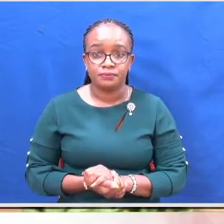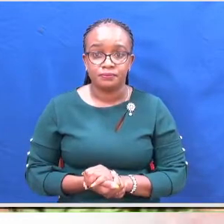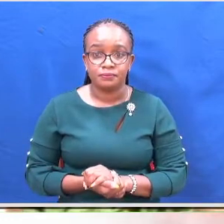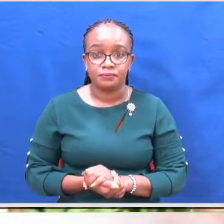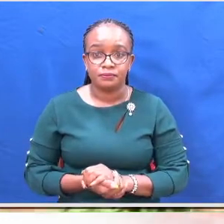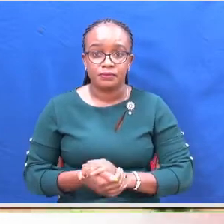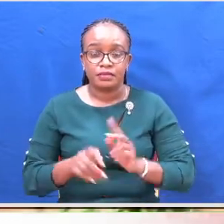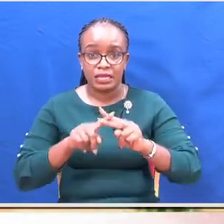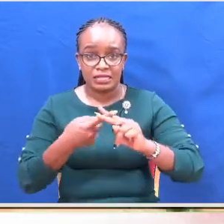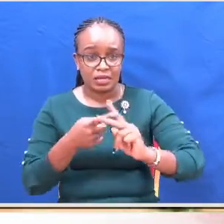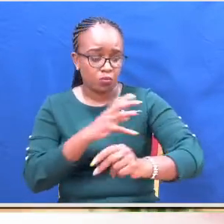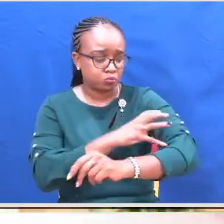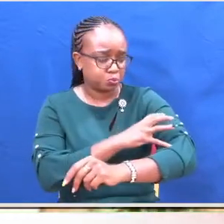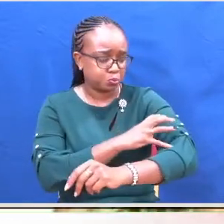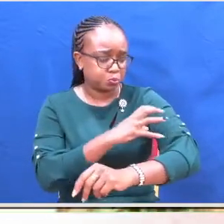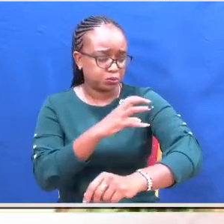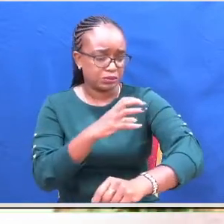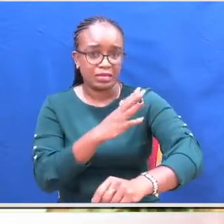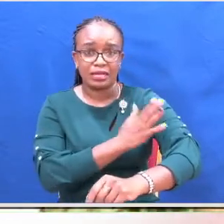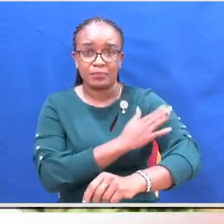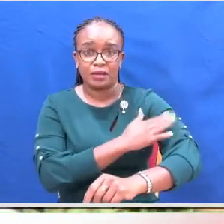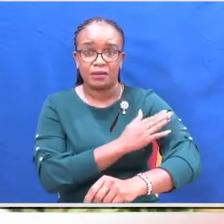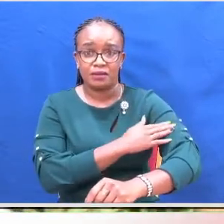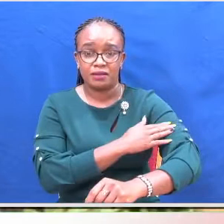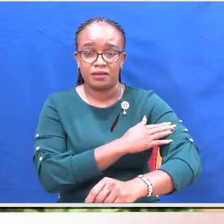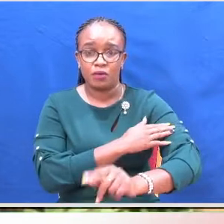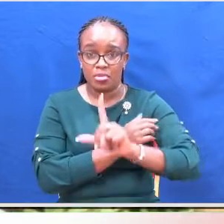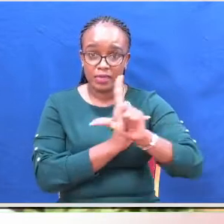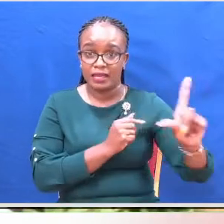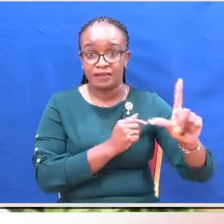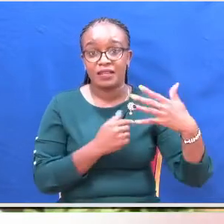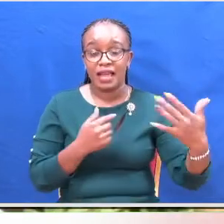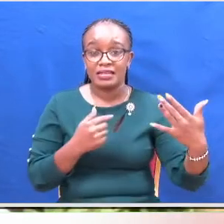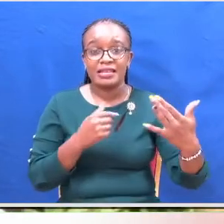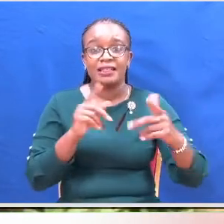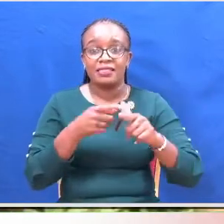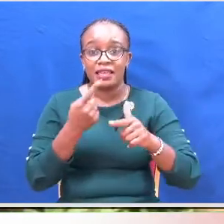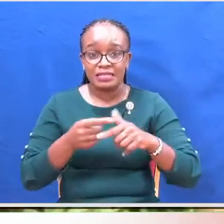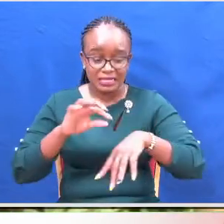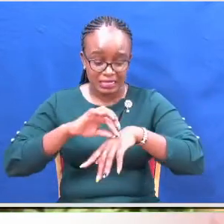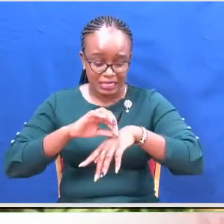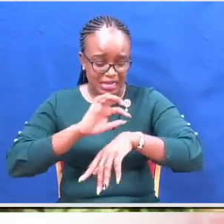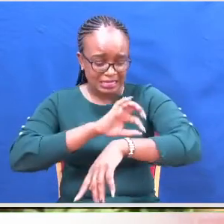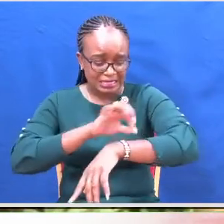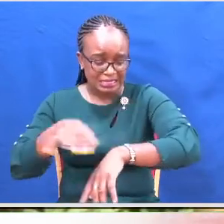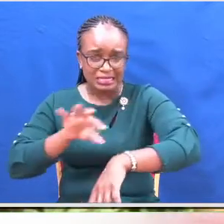Mkono huu tu, wanafuranga tu huu mkono. Ikakuwa tu hivyo tena ikatoka ngozi, ikakufa,